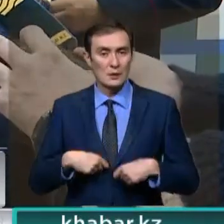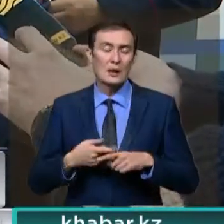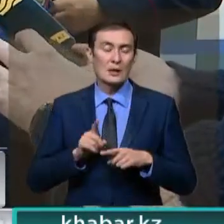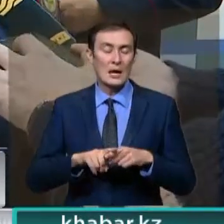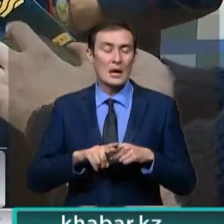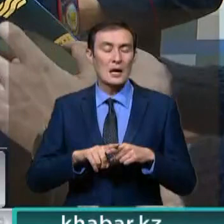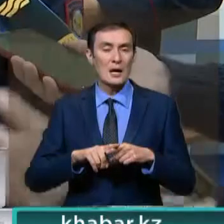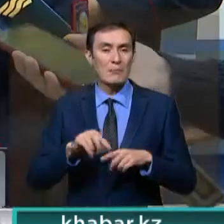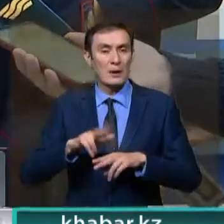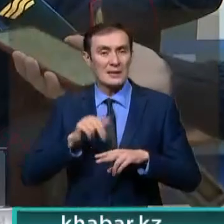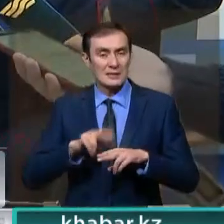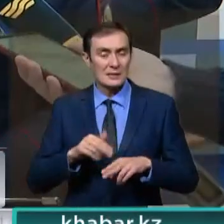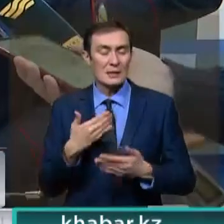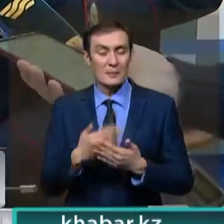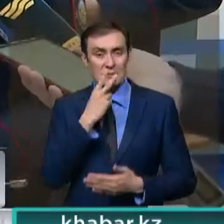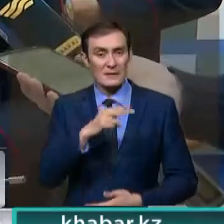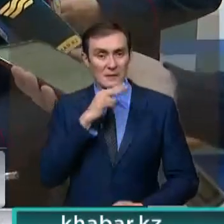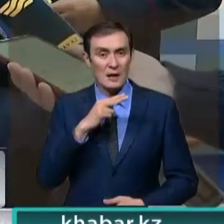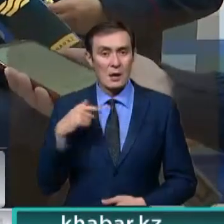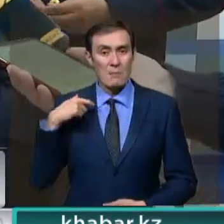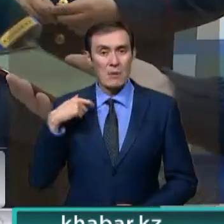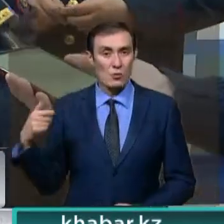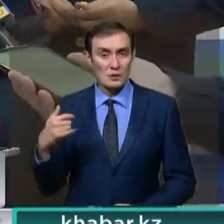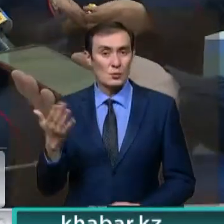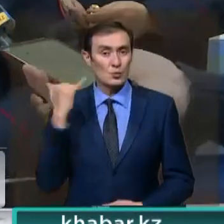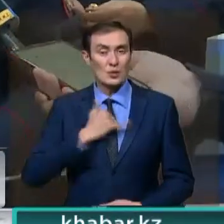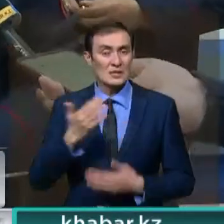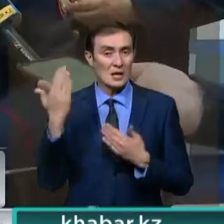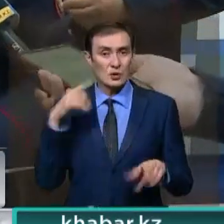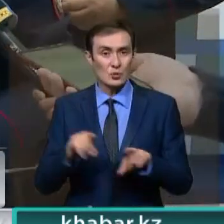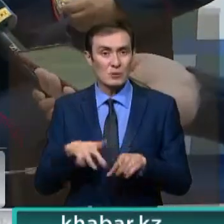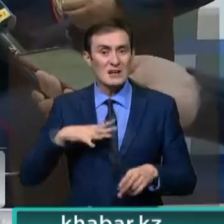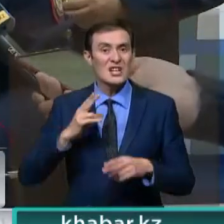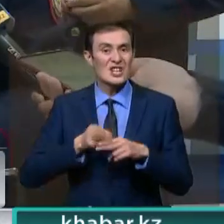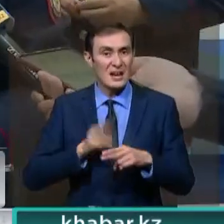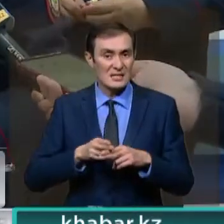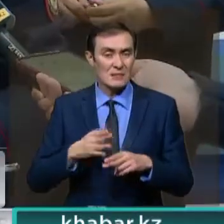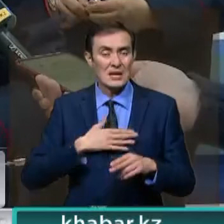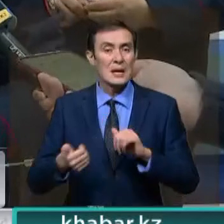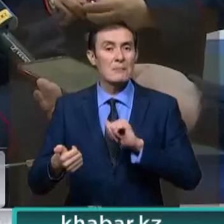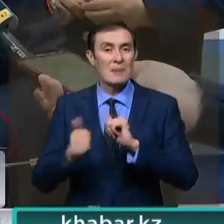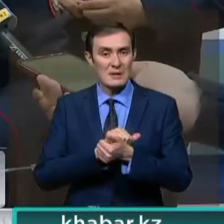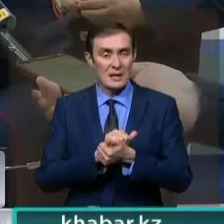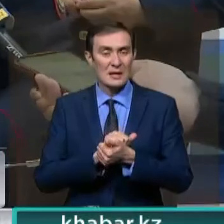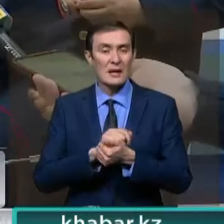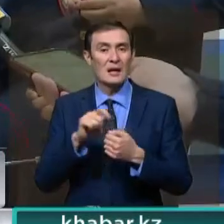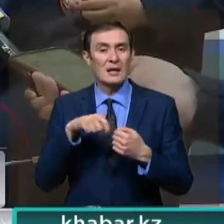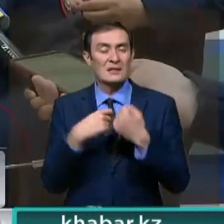Если обратили внимание, вот погоны. Раньше у нас погоны тоже были железные. Мы тоже поменяли ее на